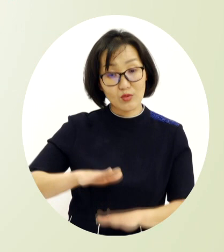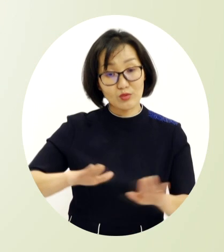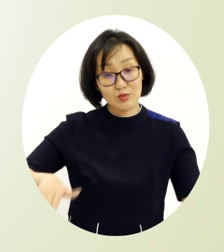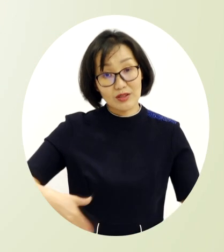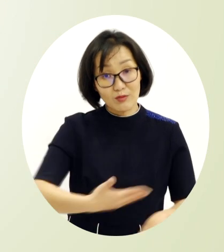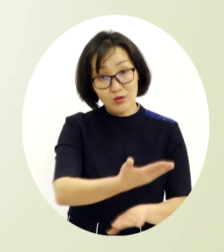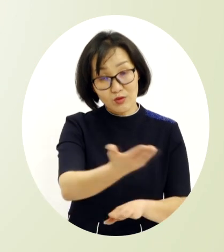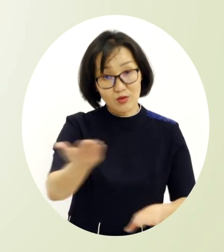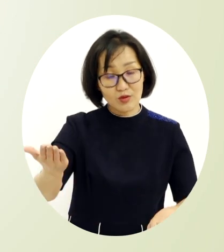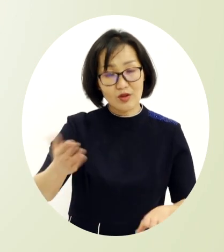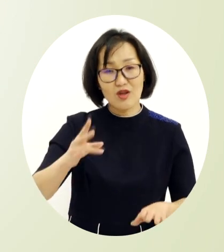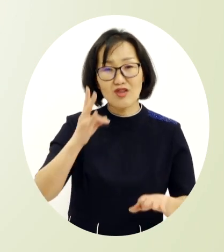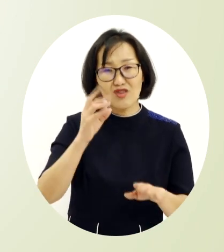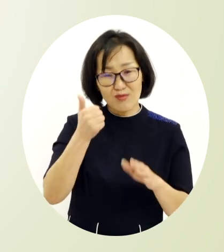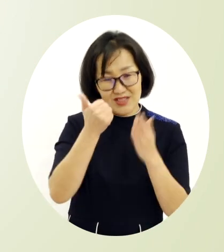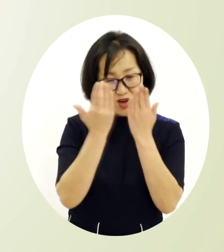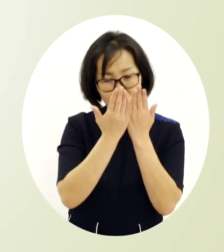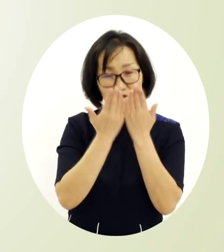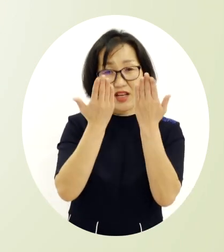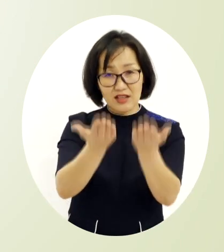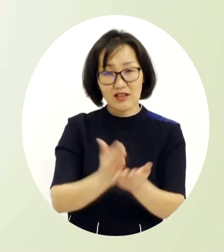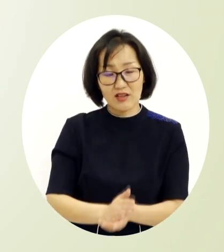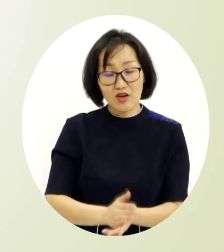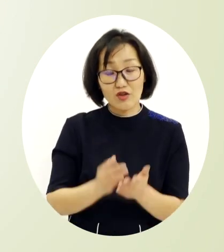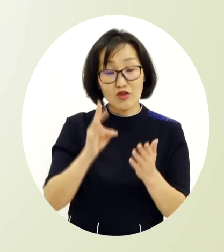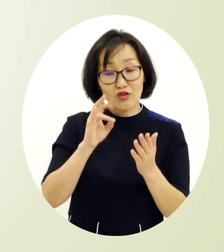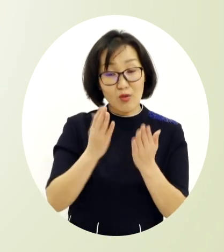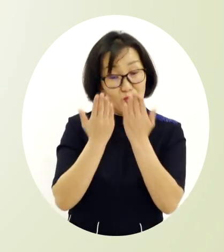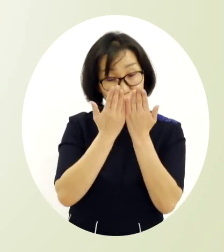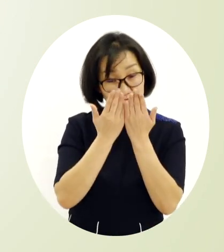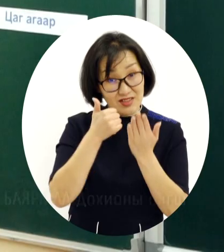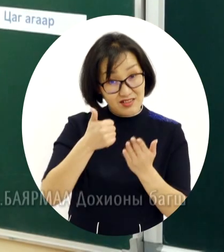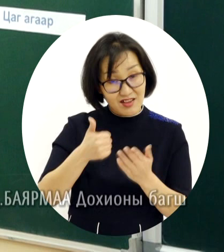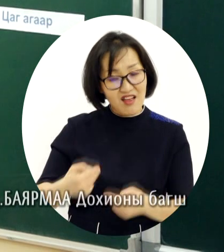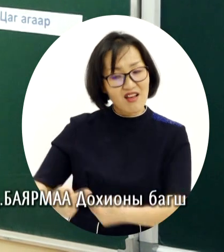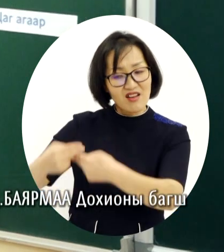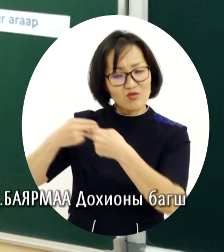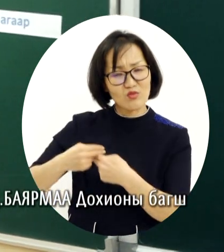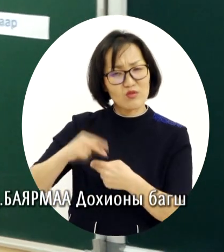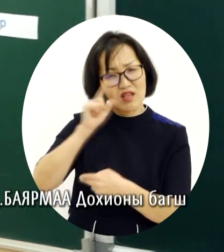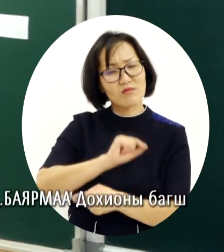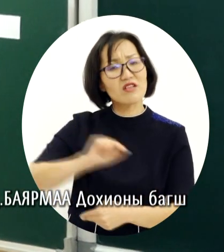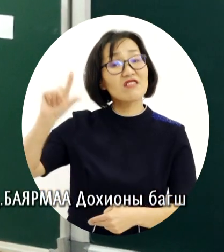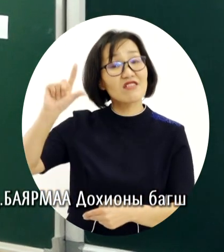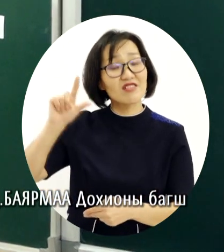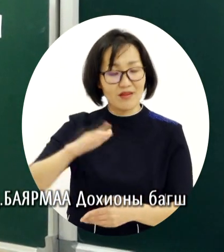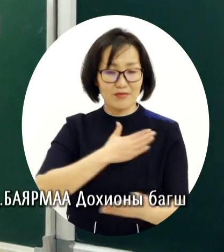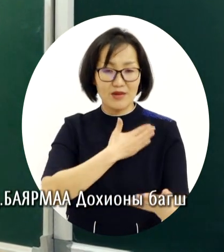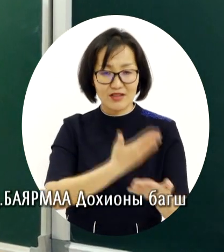Одоо хүүхдүүд та бүхэн маань ном сайн уншаарай багчуудаа. Ном уншсны ач тус маш